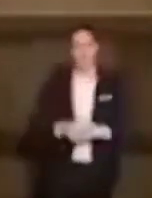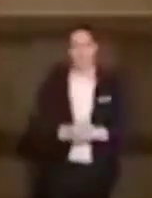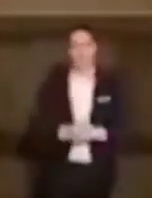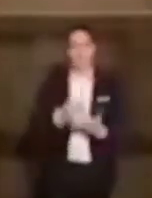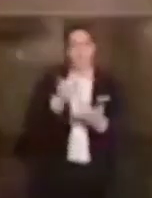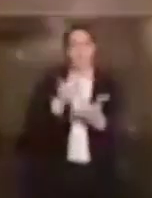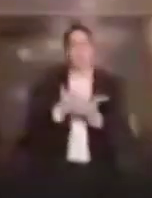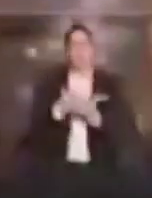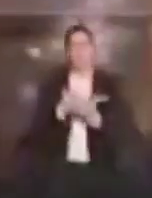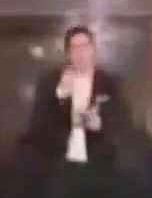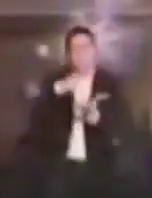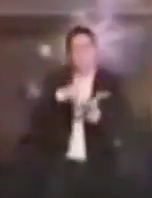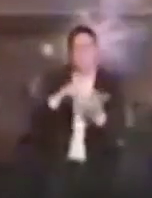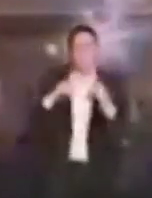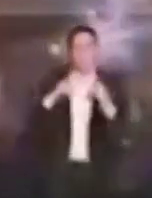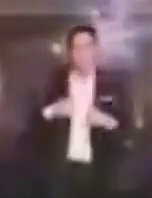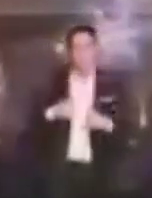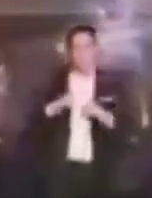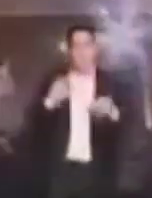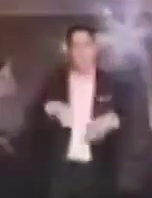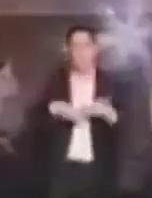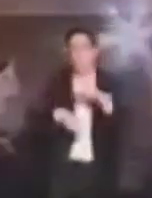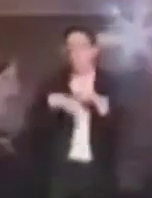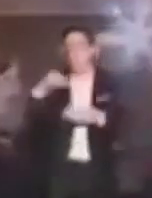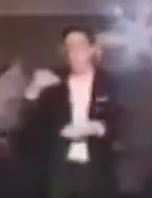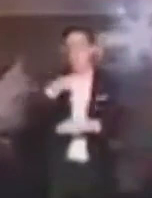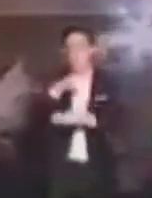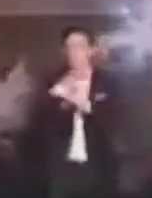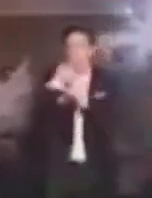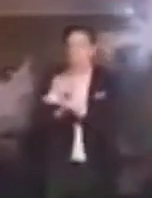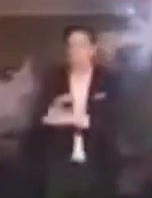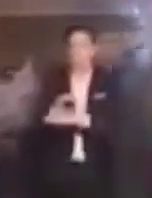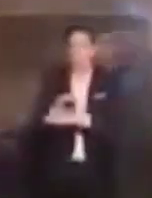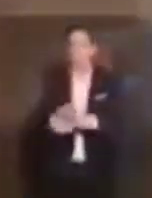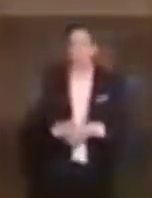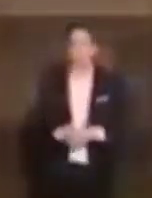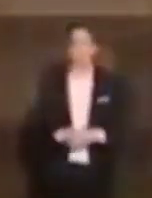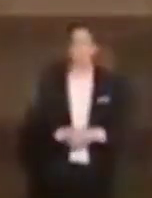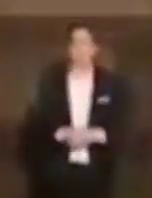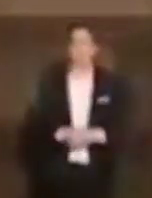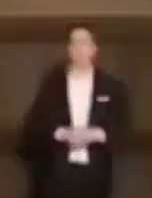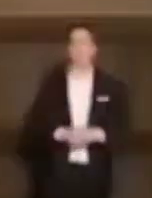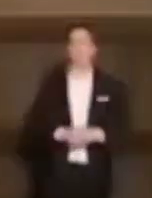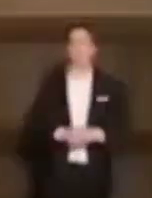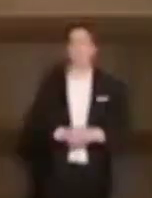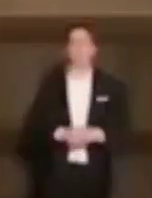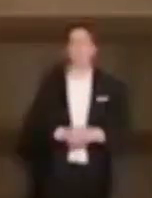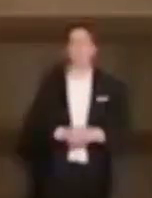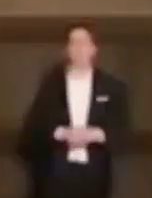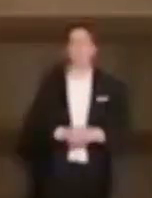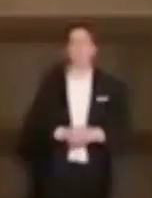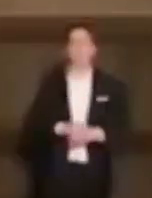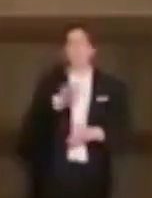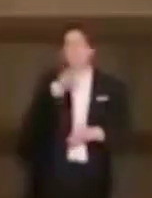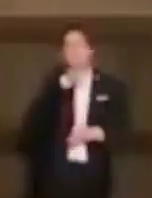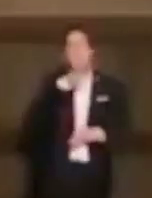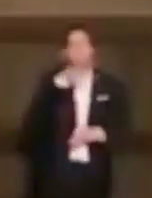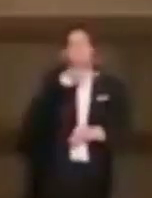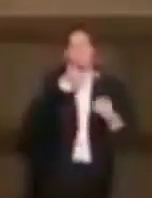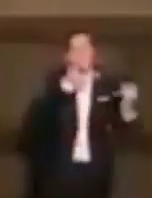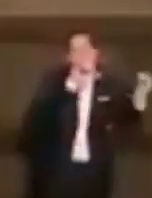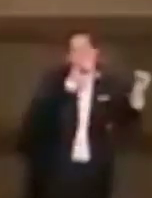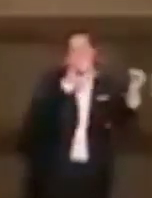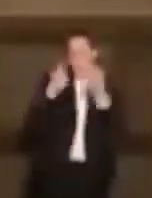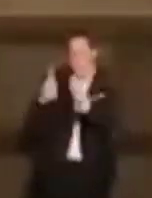بگویید؟ نه، هرگز نمی کنید، برای اینکه شما منافق هستید. این یک